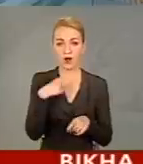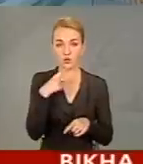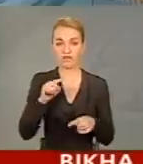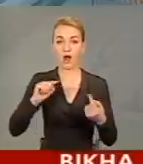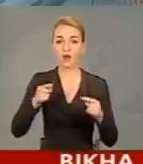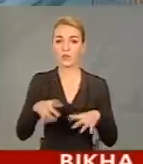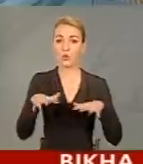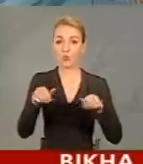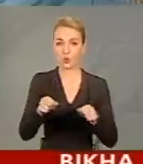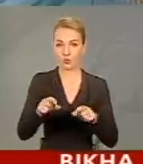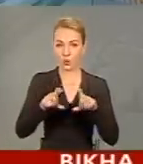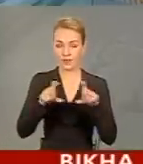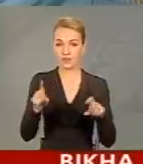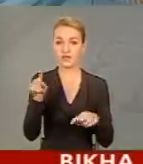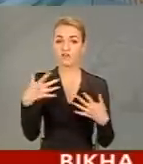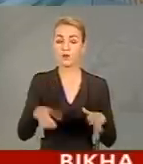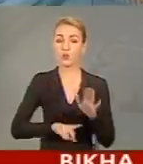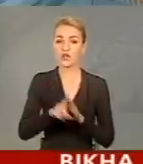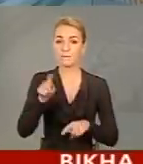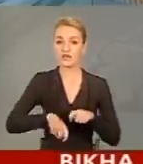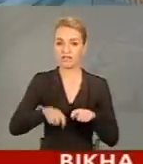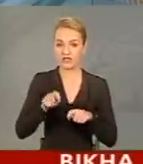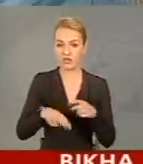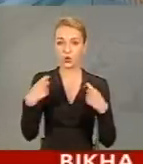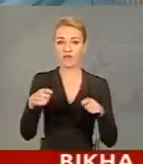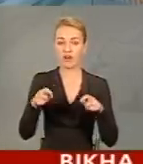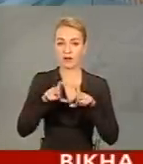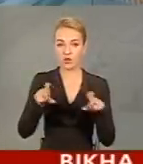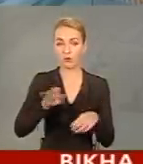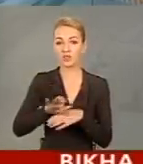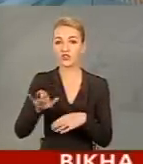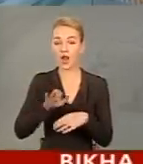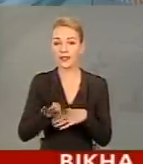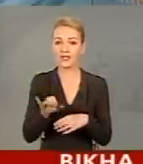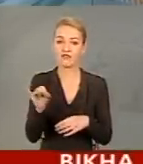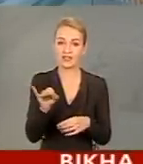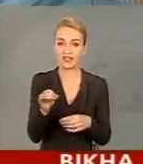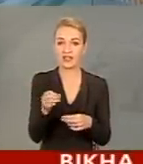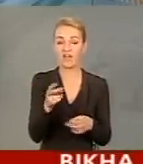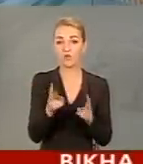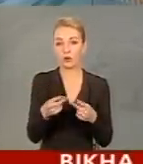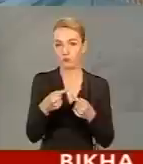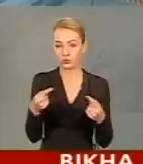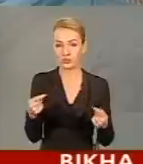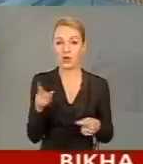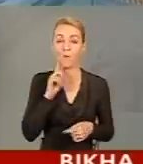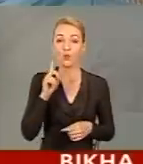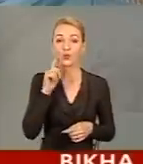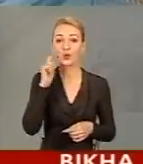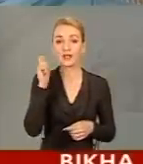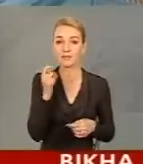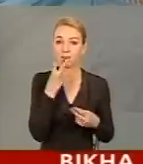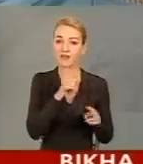антимонопольному комітеті. Там уже почали перевірки торгувальних мереж, постачальників і виробників продуктів. А поки українці ще їдять на їжі